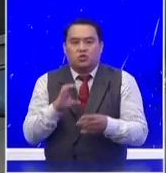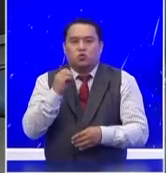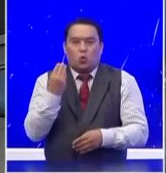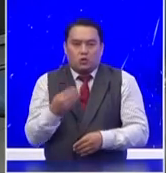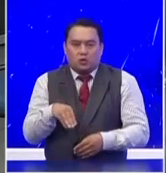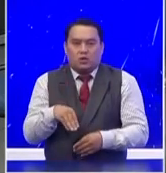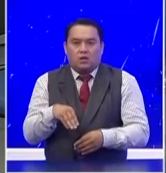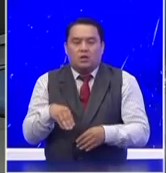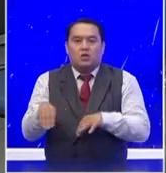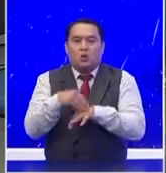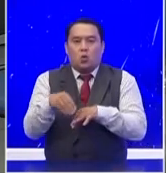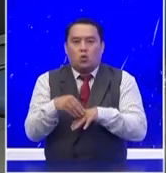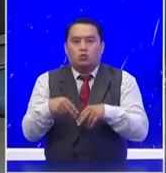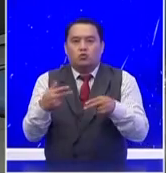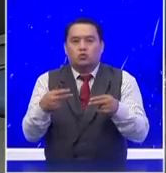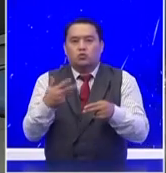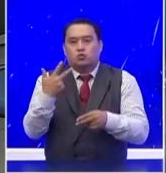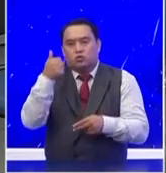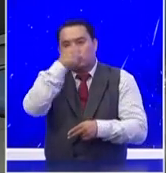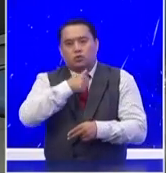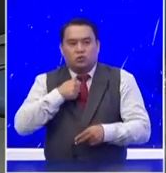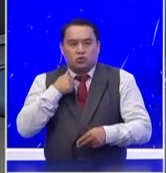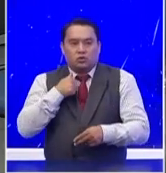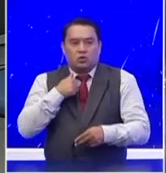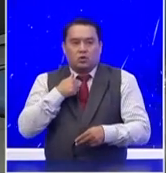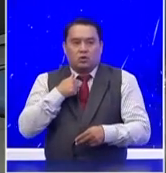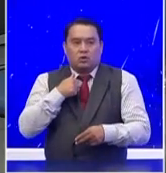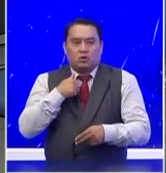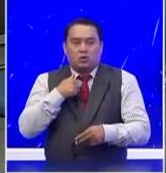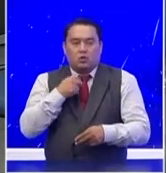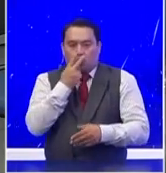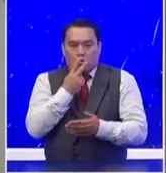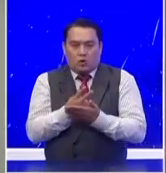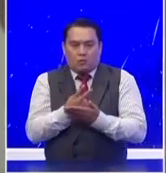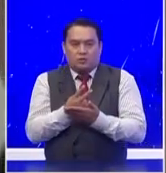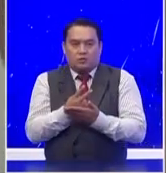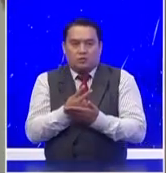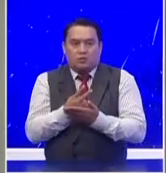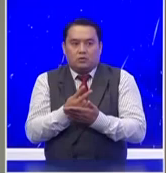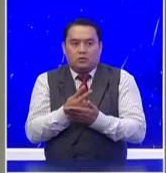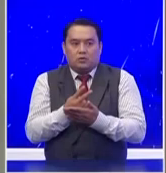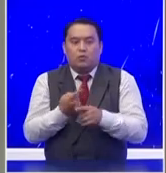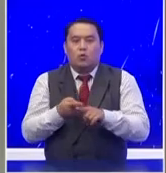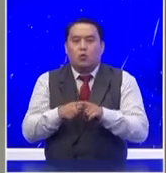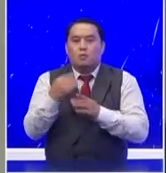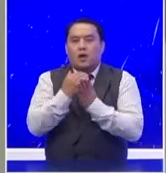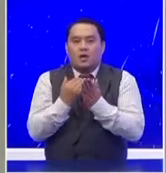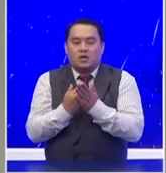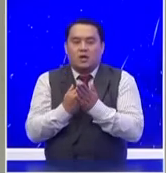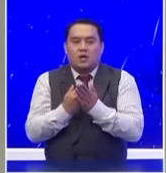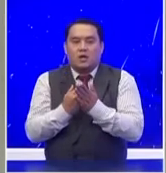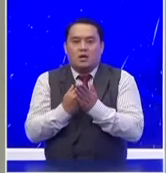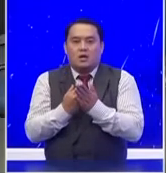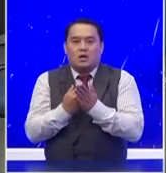екеуінің некелескендеріне 3 жылдан аз кетпеу керек. Оны біз неке қию куәліктерінен көреміз. Ең бастысы бұл бағдарламаның артықшылығы